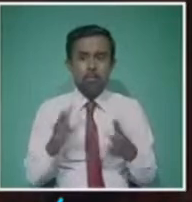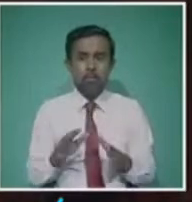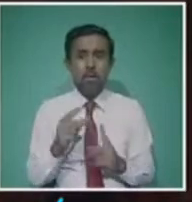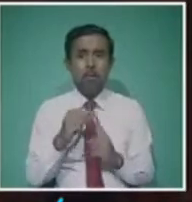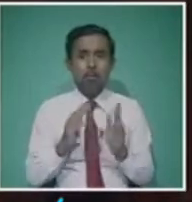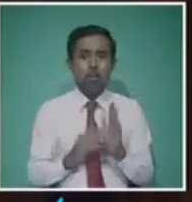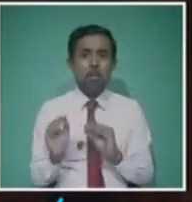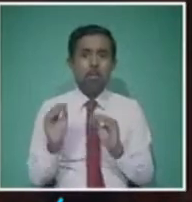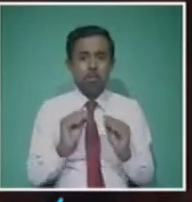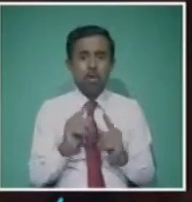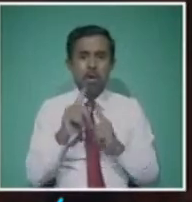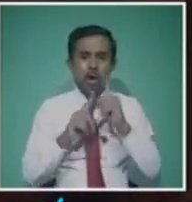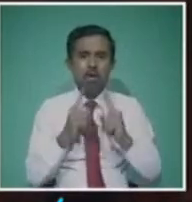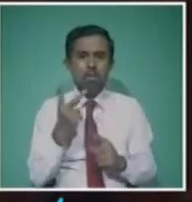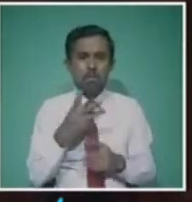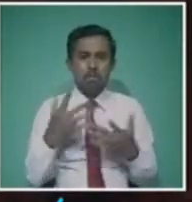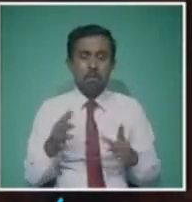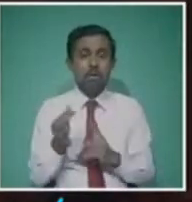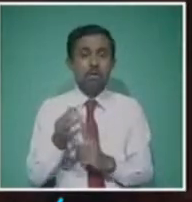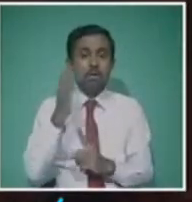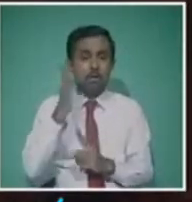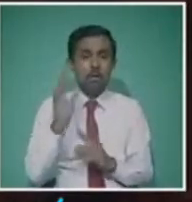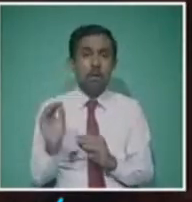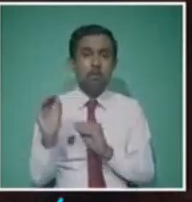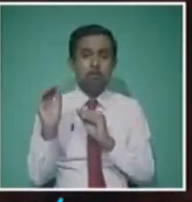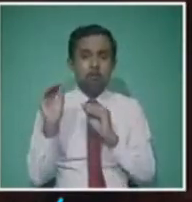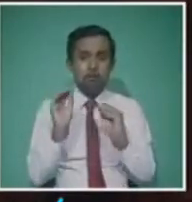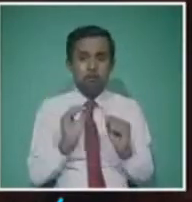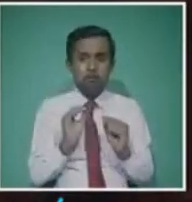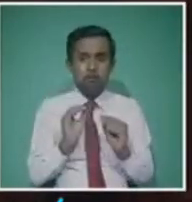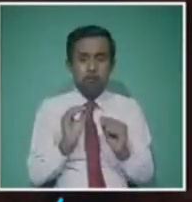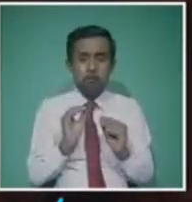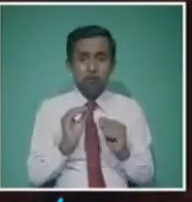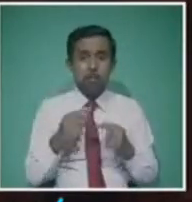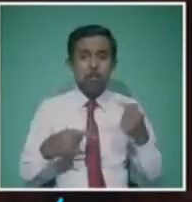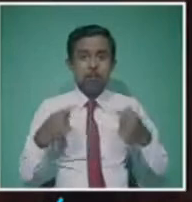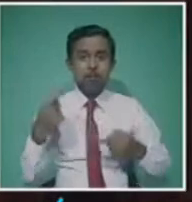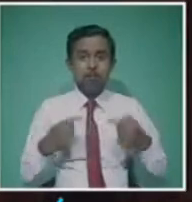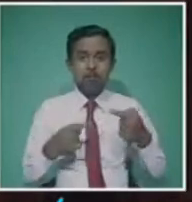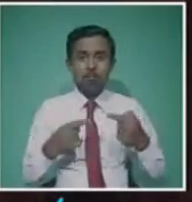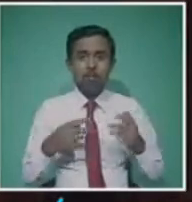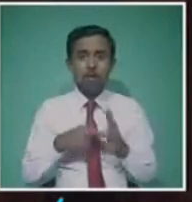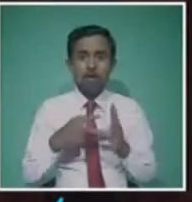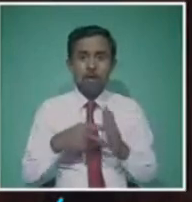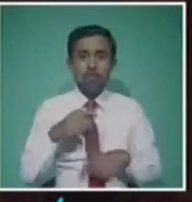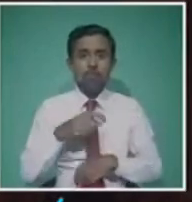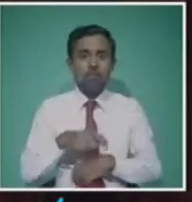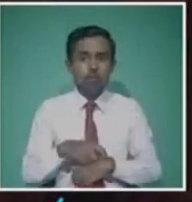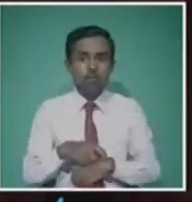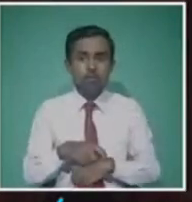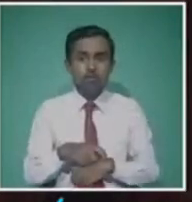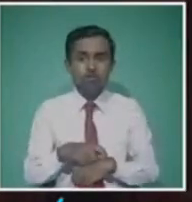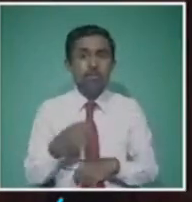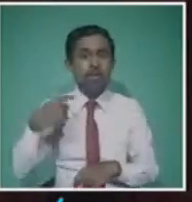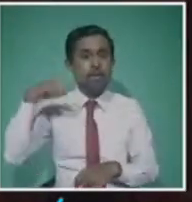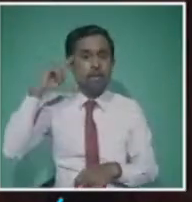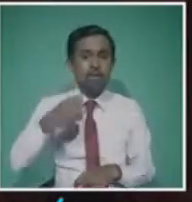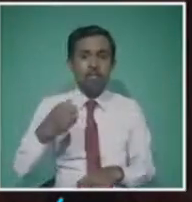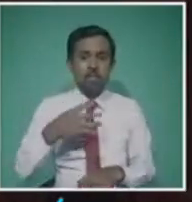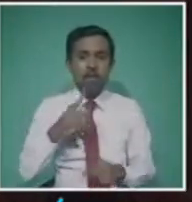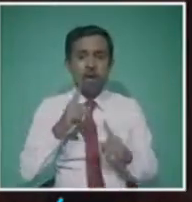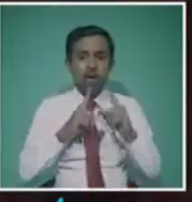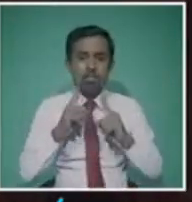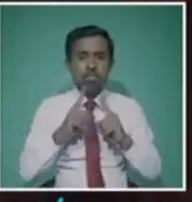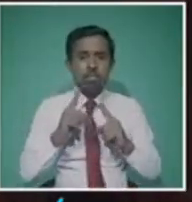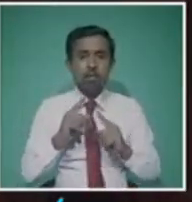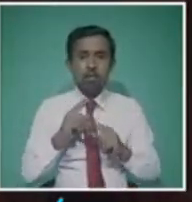අගමැති වුණාට පස්සේ කතා කිහිපයක් කරා ජනාධිපති වුණාට පස්සේ ප්‍රතිපත්ති ප්‍රකාශන විවාදයේදී අයවැය ගේන වෙලාවේදී සහ ඊයේ දවසේ කතා කිහිපයක්